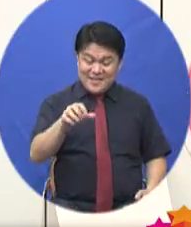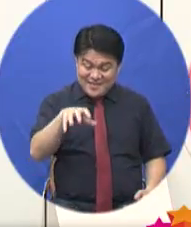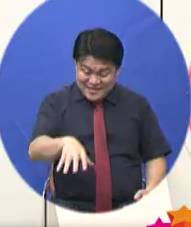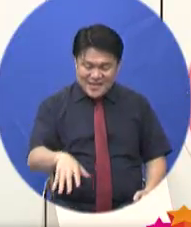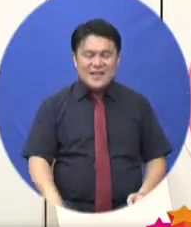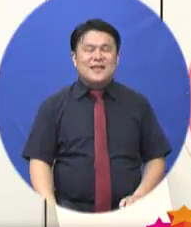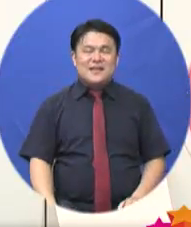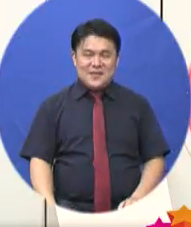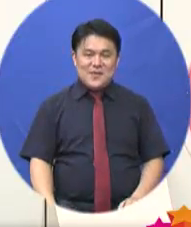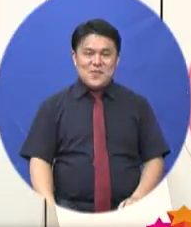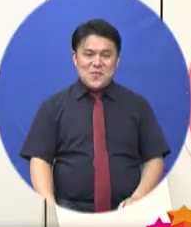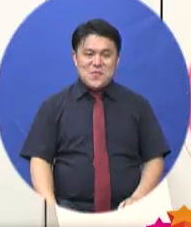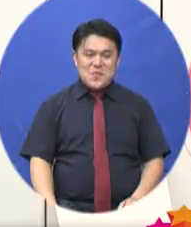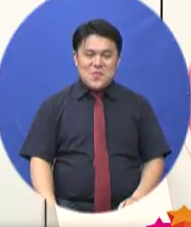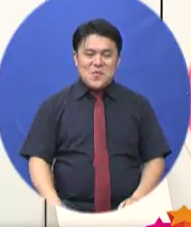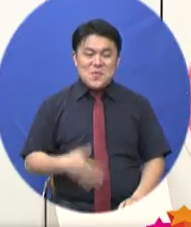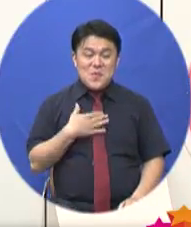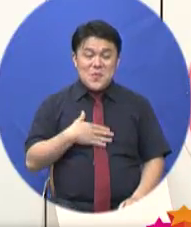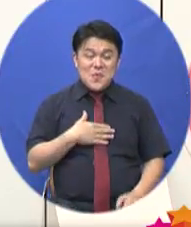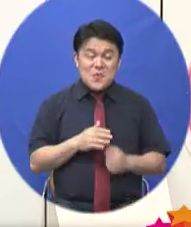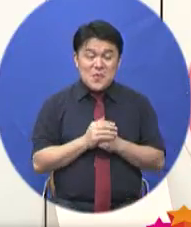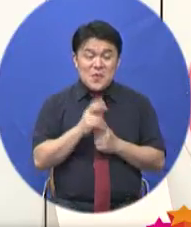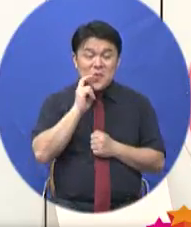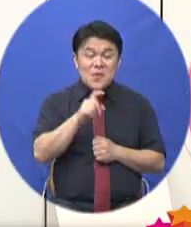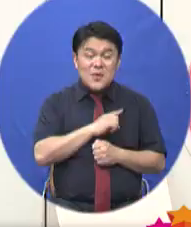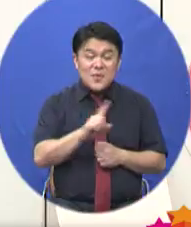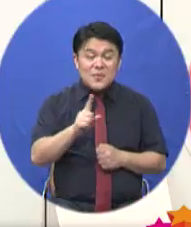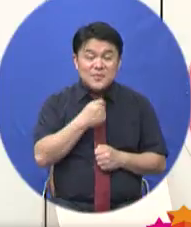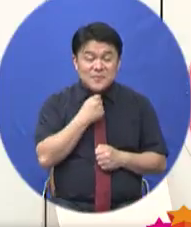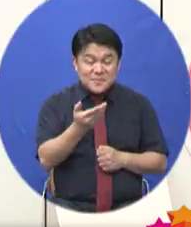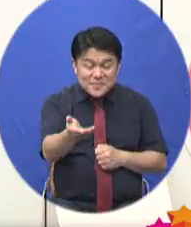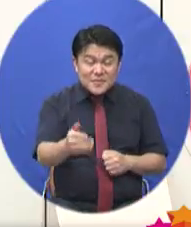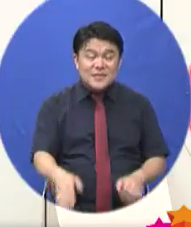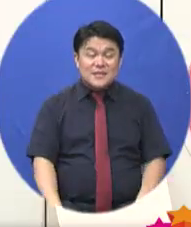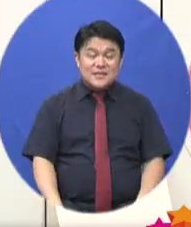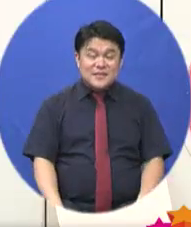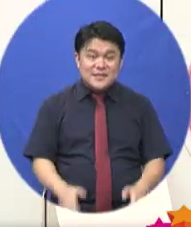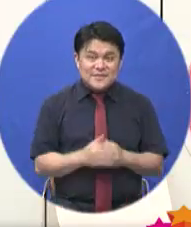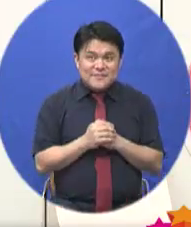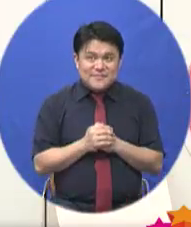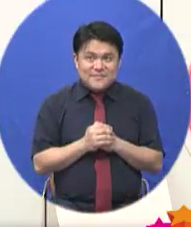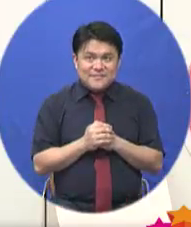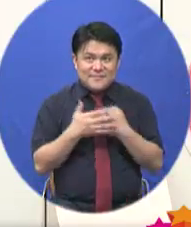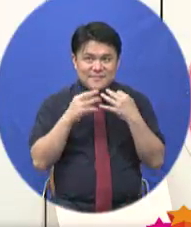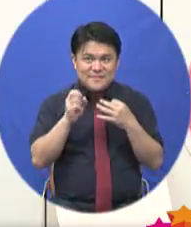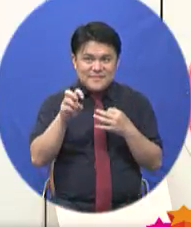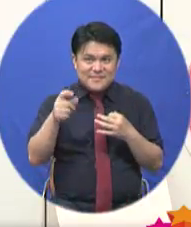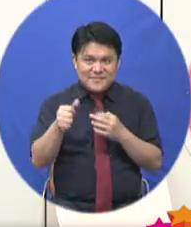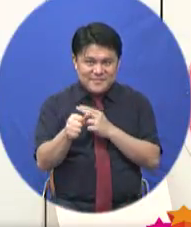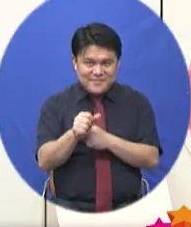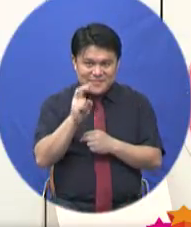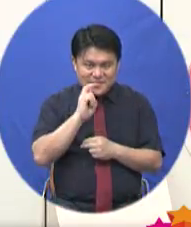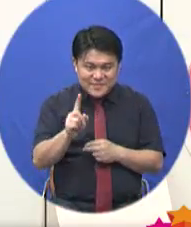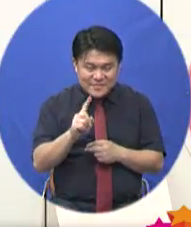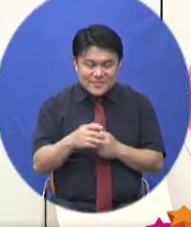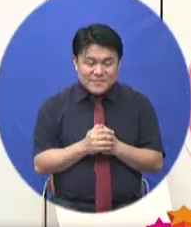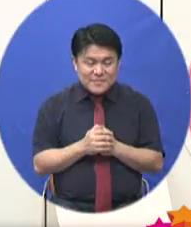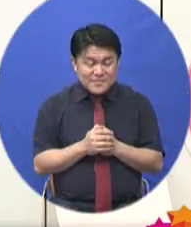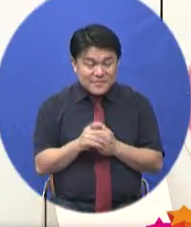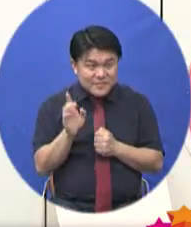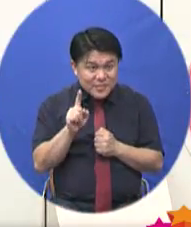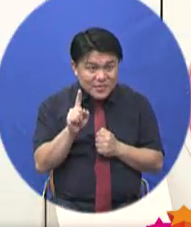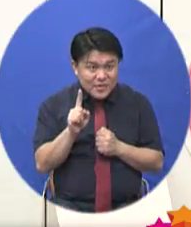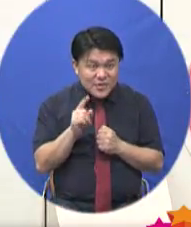경남? 경남 교창. 네, 네. 어떤 노래 불러주시겠어요? 네, 김용만 선생님 공양미